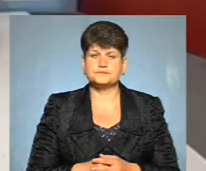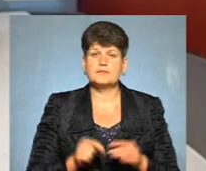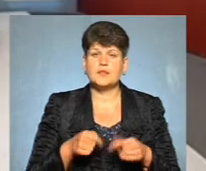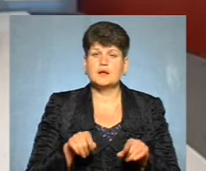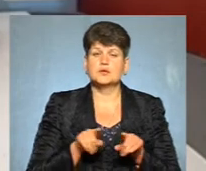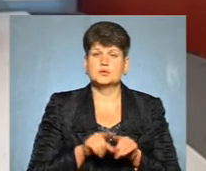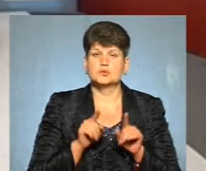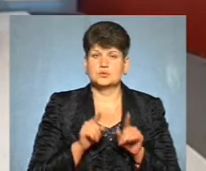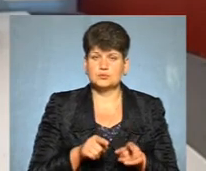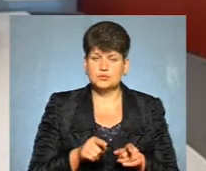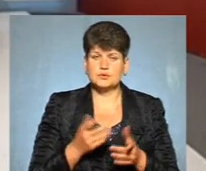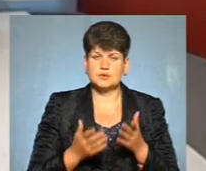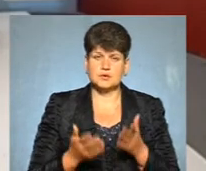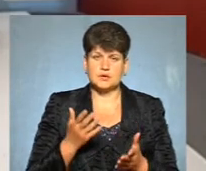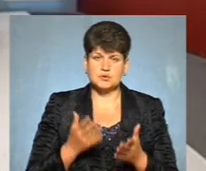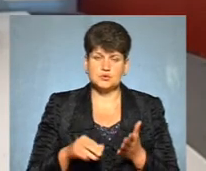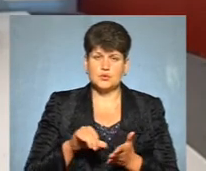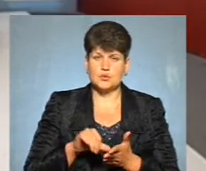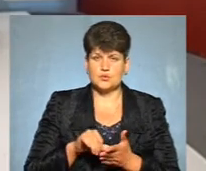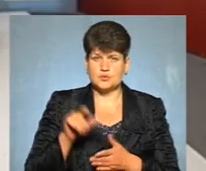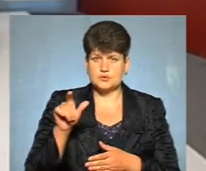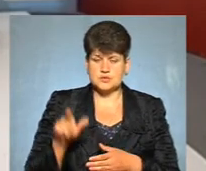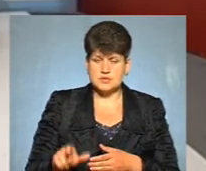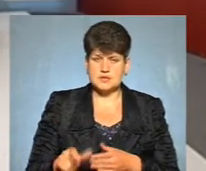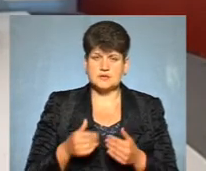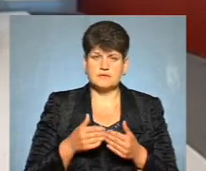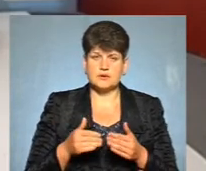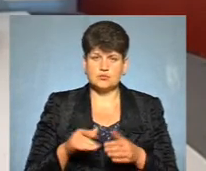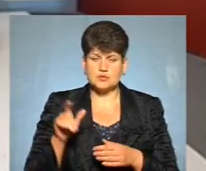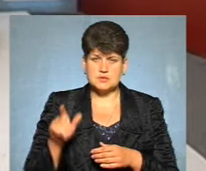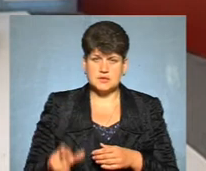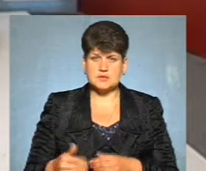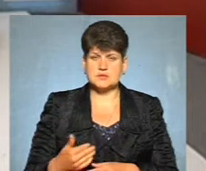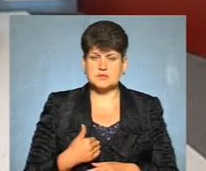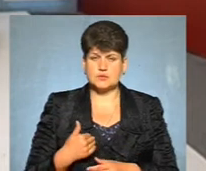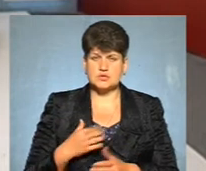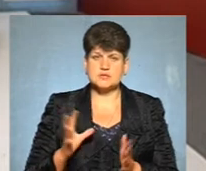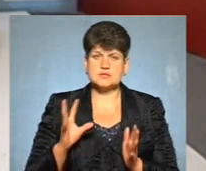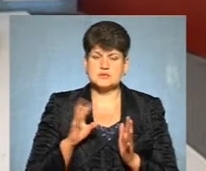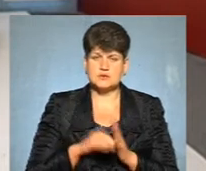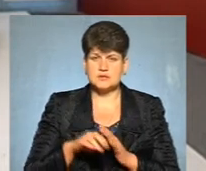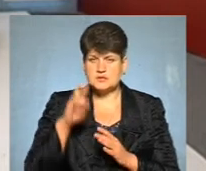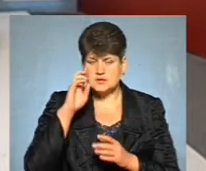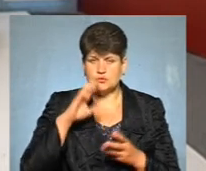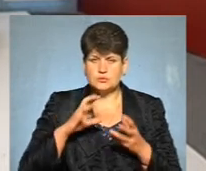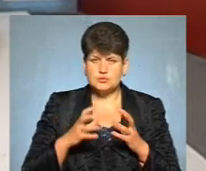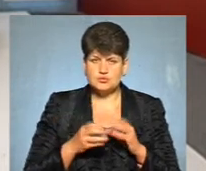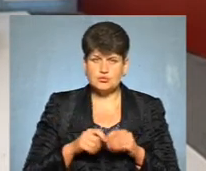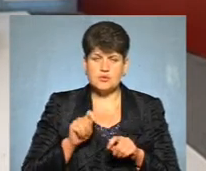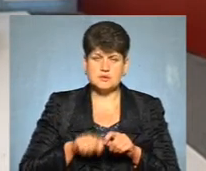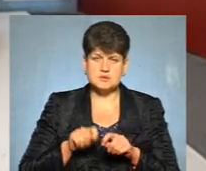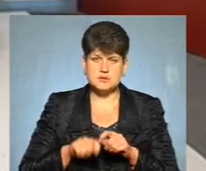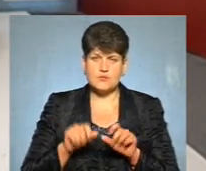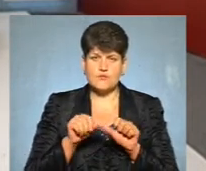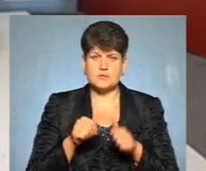чином, якщо учасник, випускник захоче зарахувати державну підсумкову атестацію у